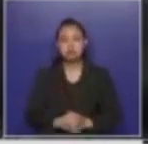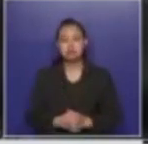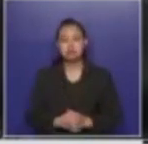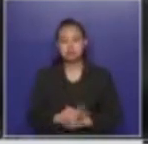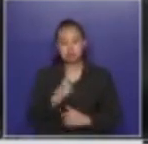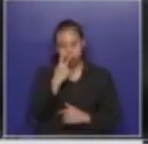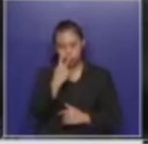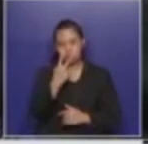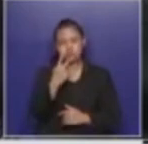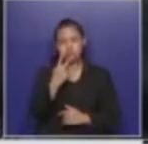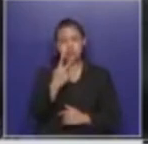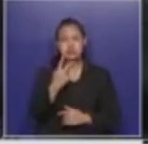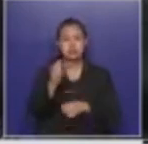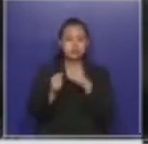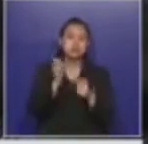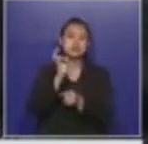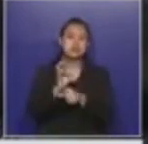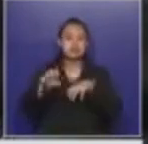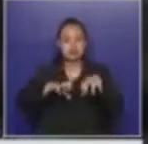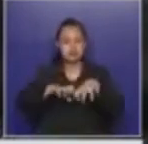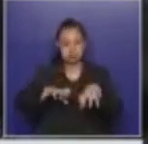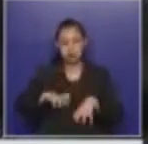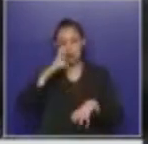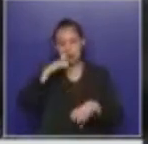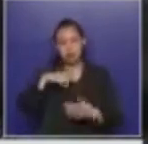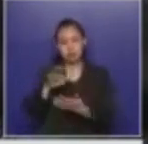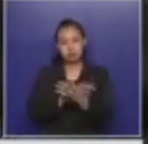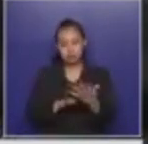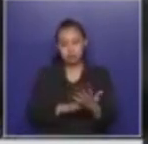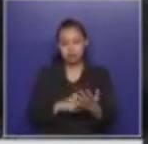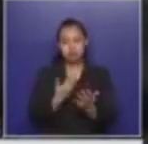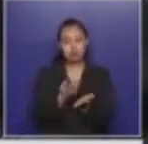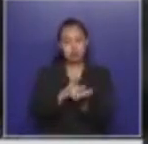ไอ้ตัวนี้แสดงให้เห็นนะคะว่า 7ปีที่ท่านบริหารประเทศมา 7